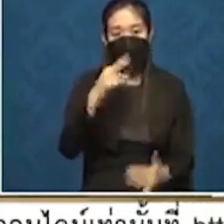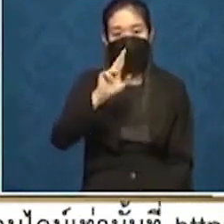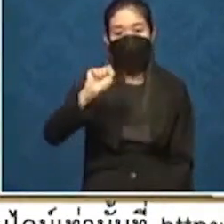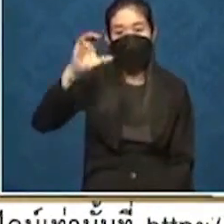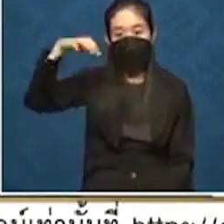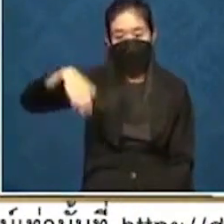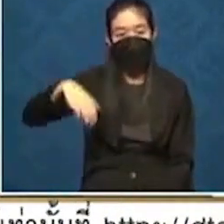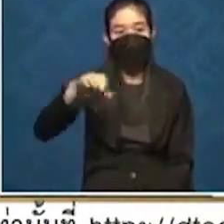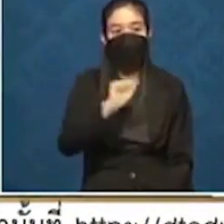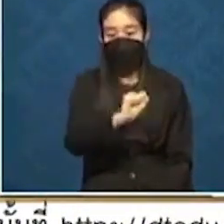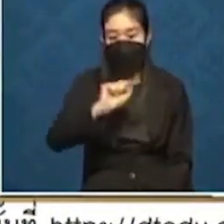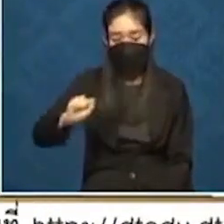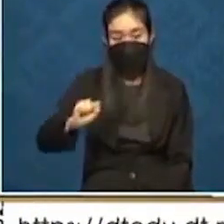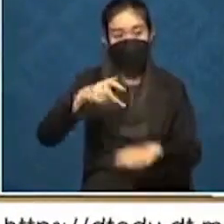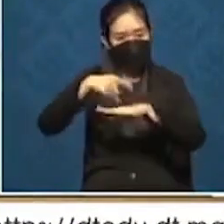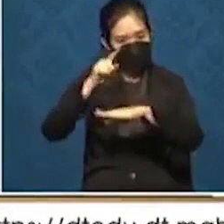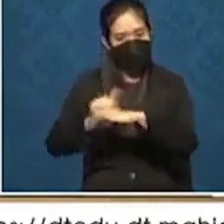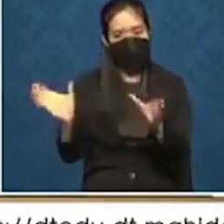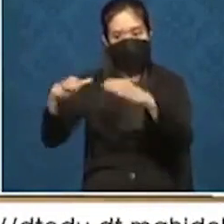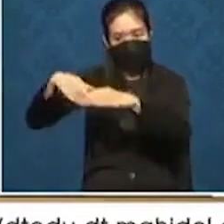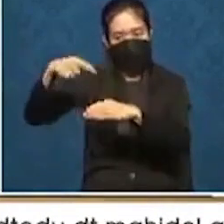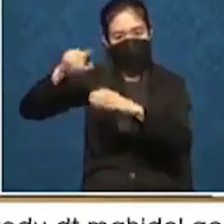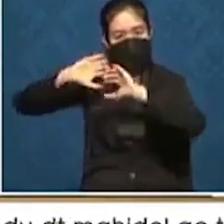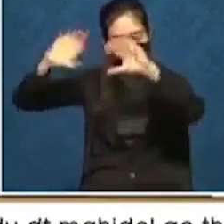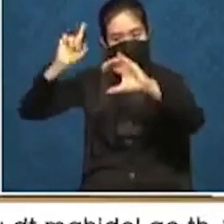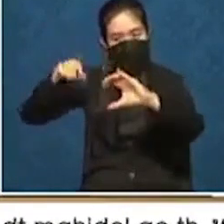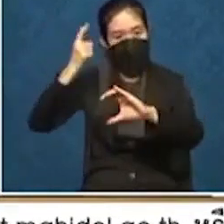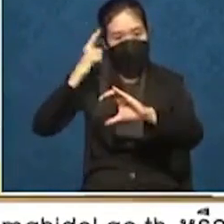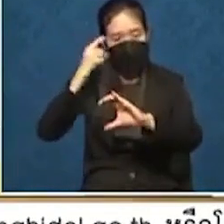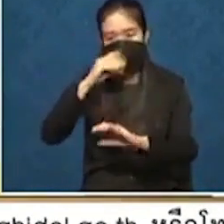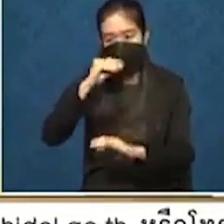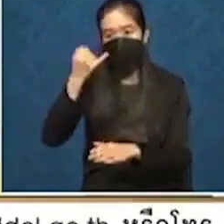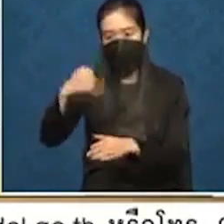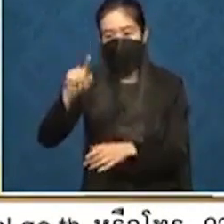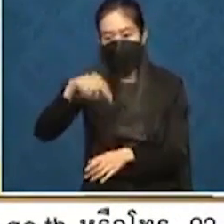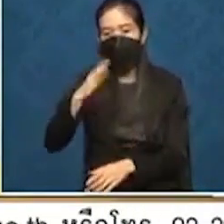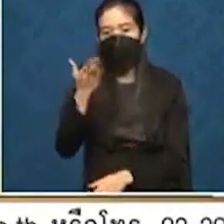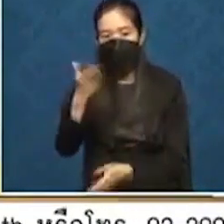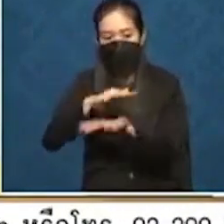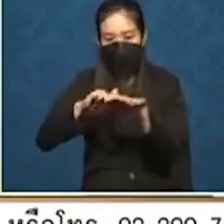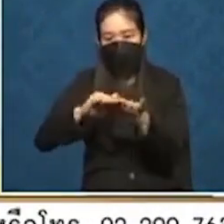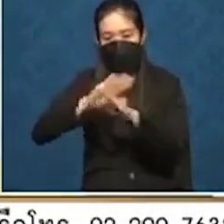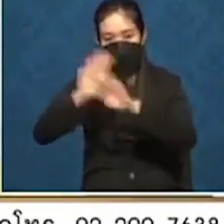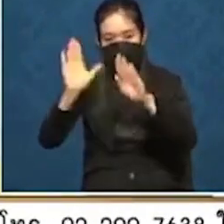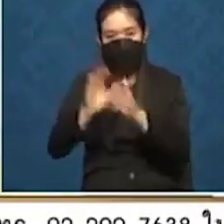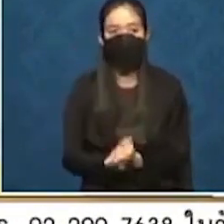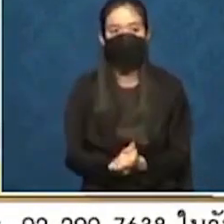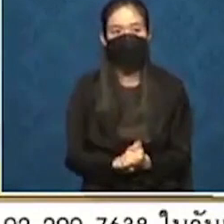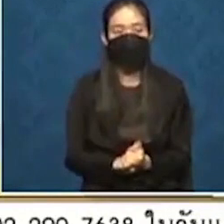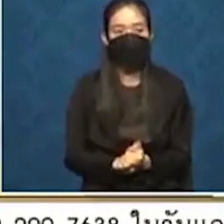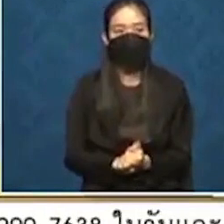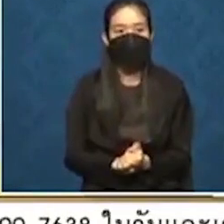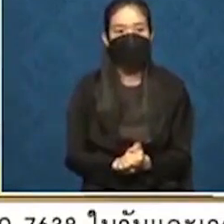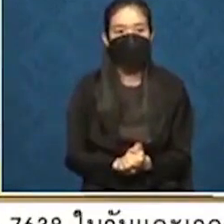unlike it..่ไม